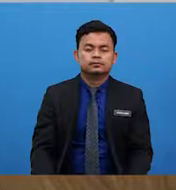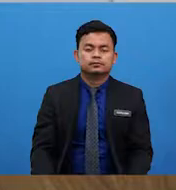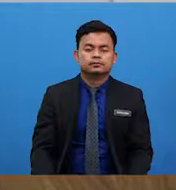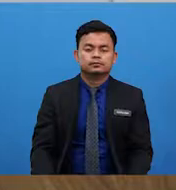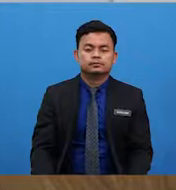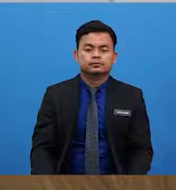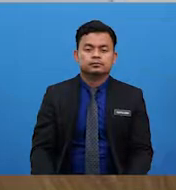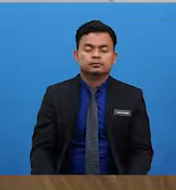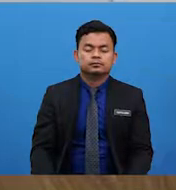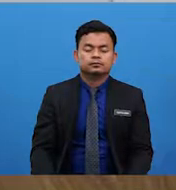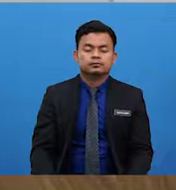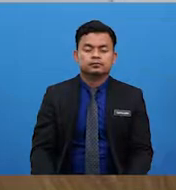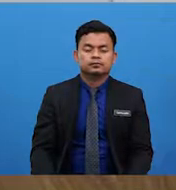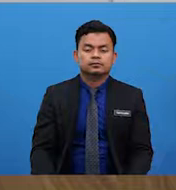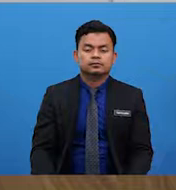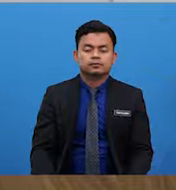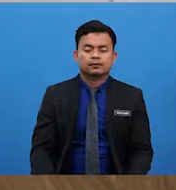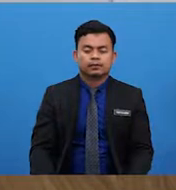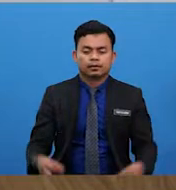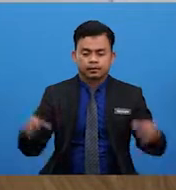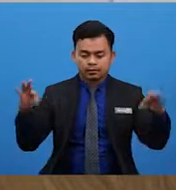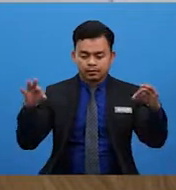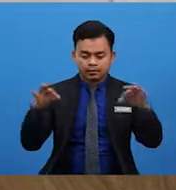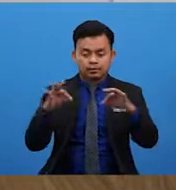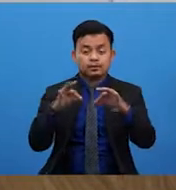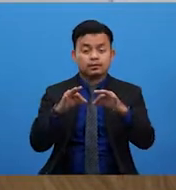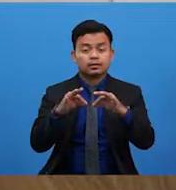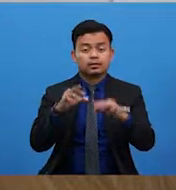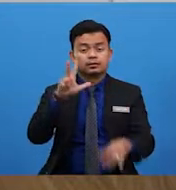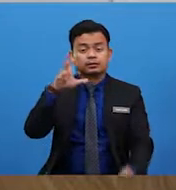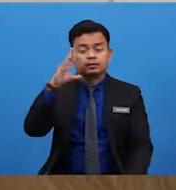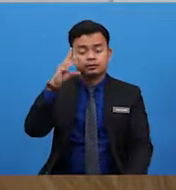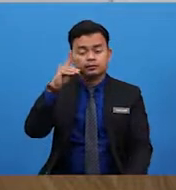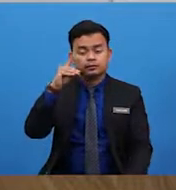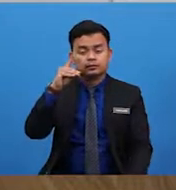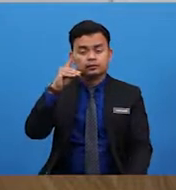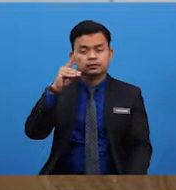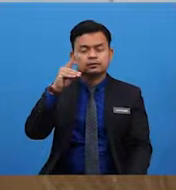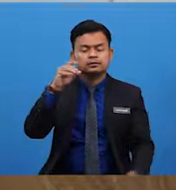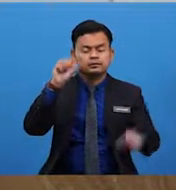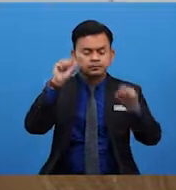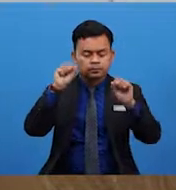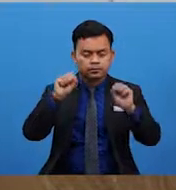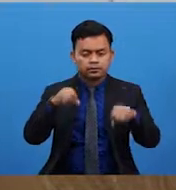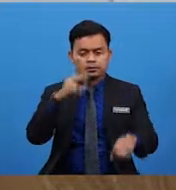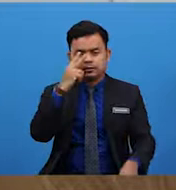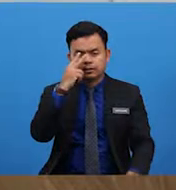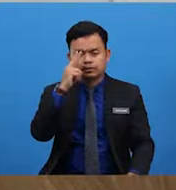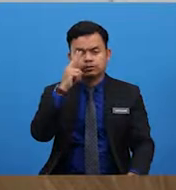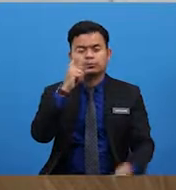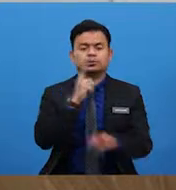Oh jadi nanti ke dimensi bindass nampak ah lihat Paddle bentuk-bentuk ukiran